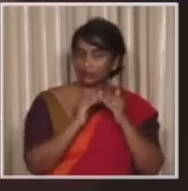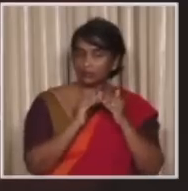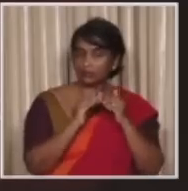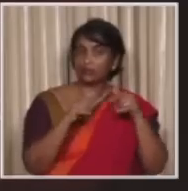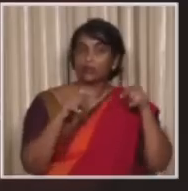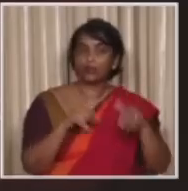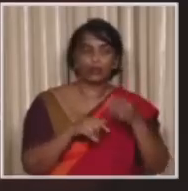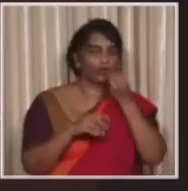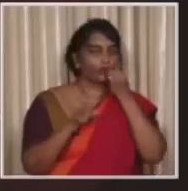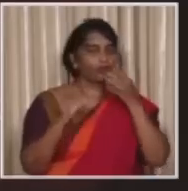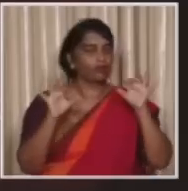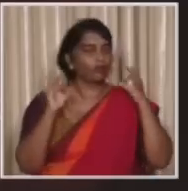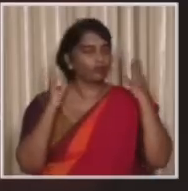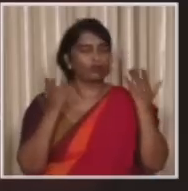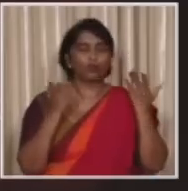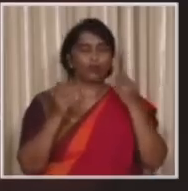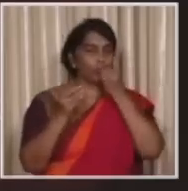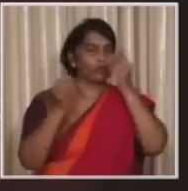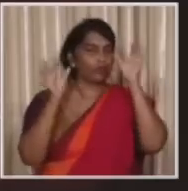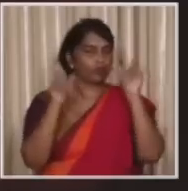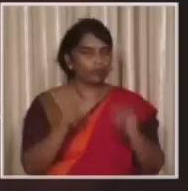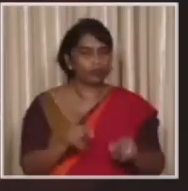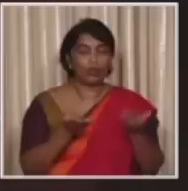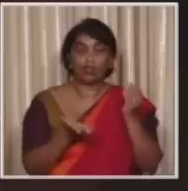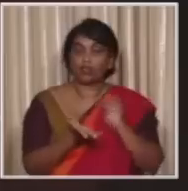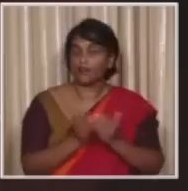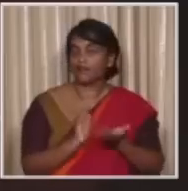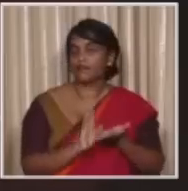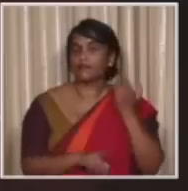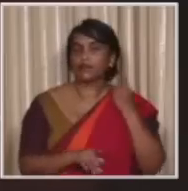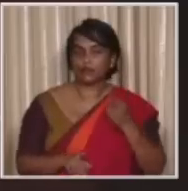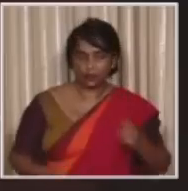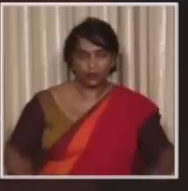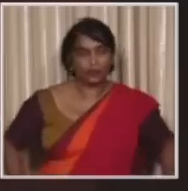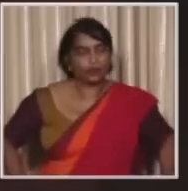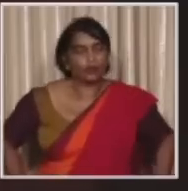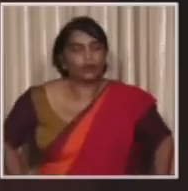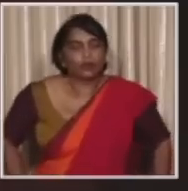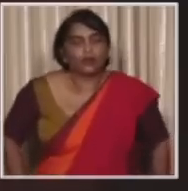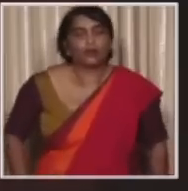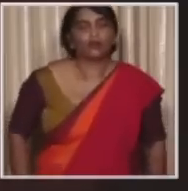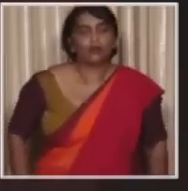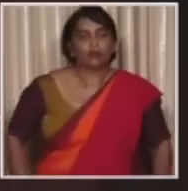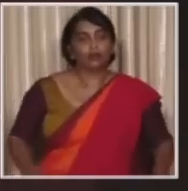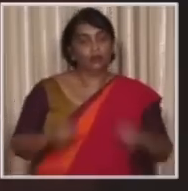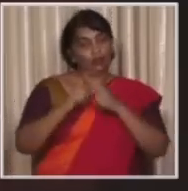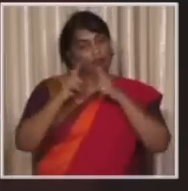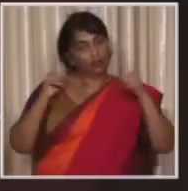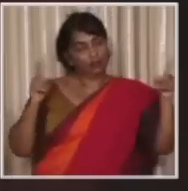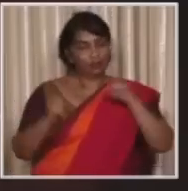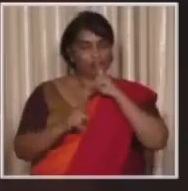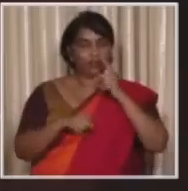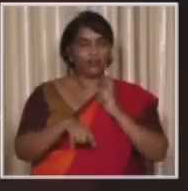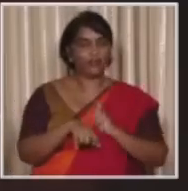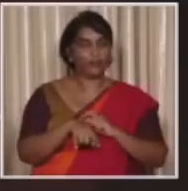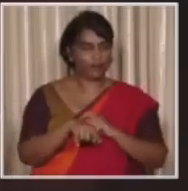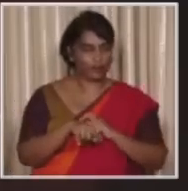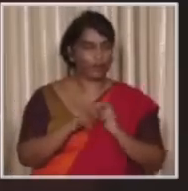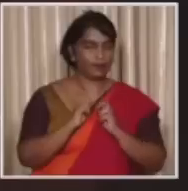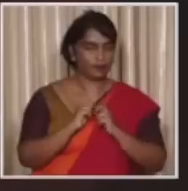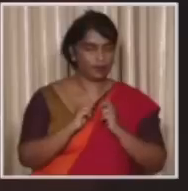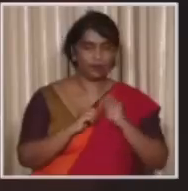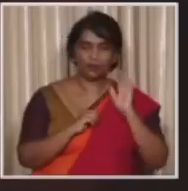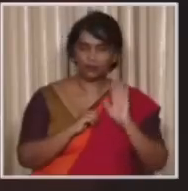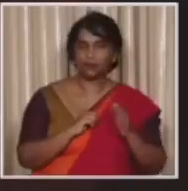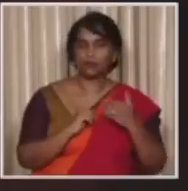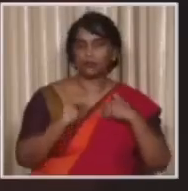අද මන්ද පෝෂණේ තියෙනවා. මේක තවදුරටත් වැඩි වෙන එක තමයි සිද්ධ වෙන්නේ. විස්තර සහිතව කතා කරන්න හිටියත් කාලය පිළිබඳ ගැටලුවක් තියෙන